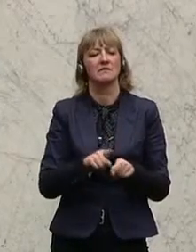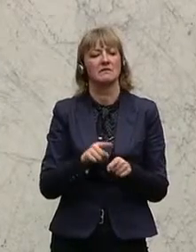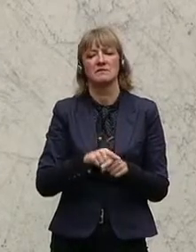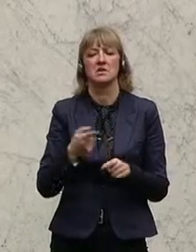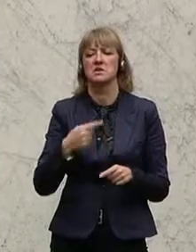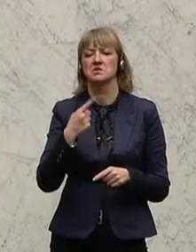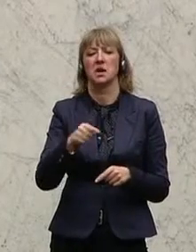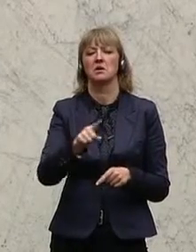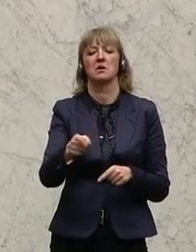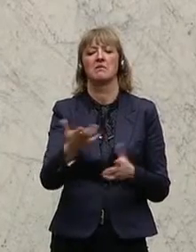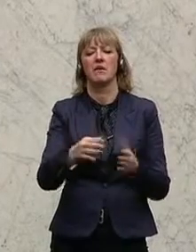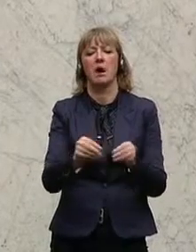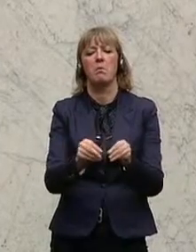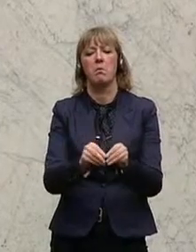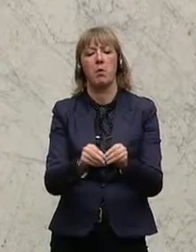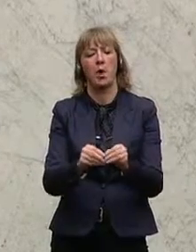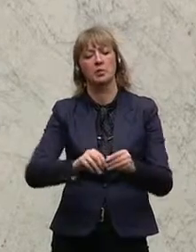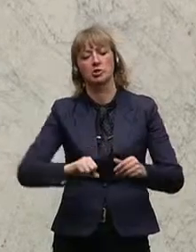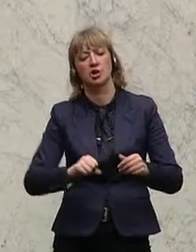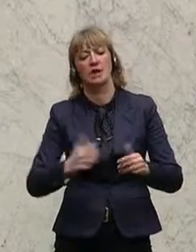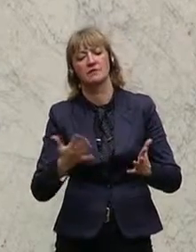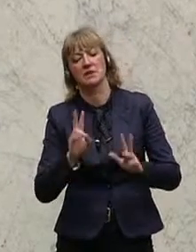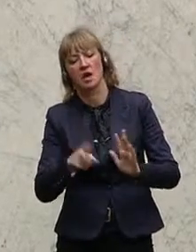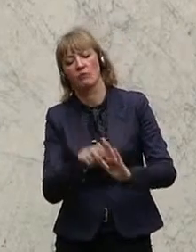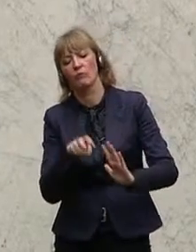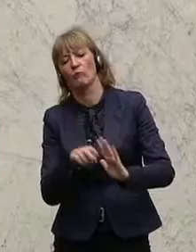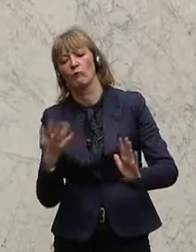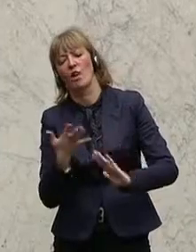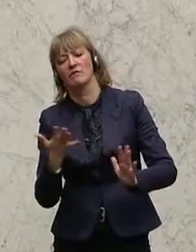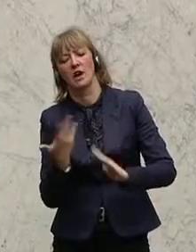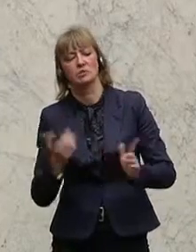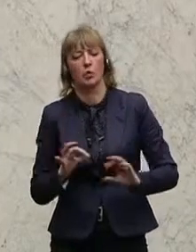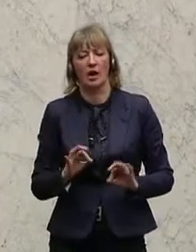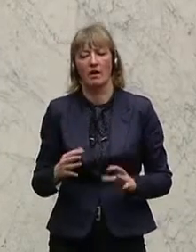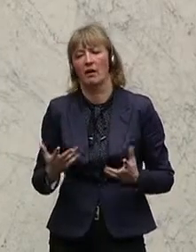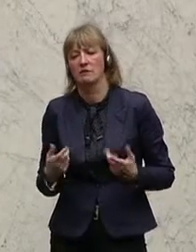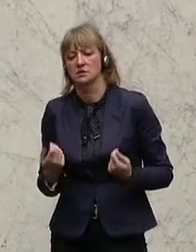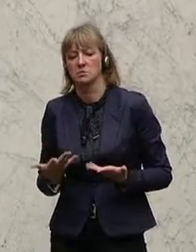taxieren, nachdem, welche Bodenschätze haben sie, was kann man herausziehen und welche korrupte